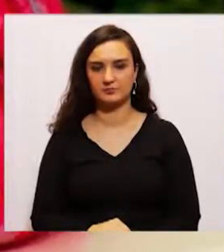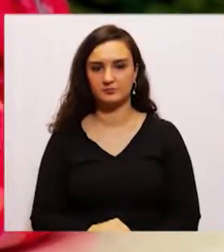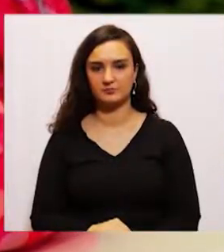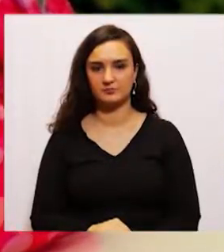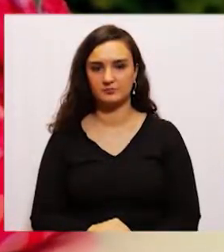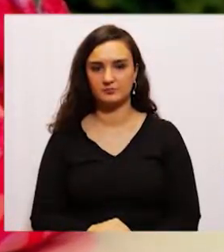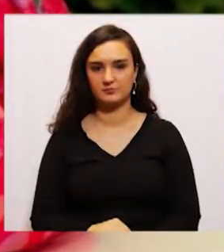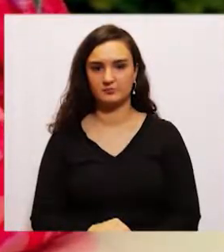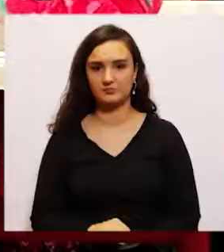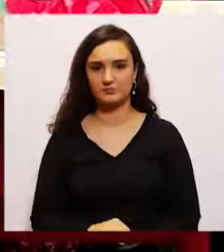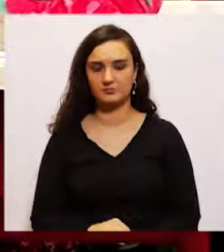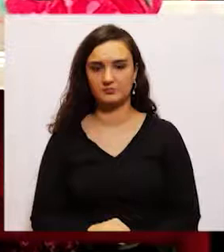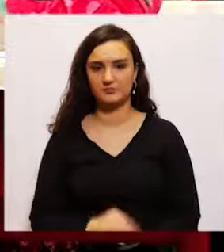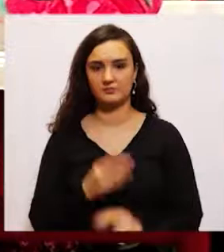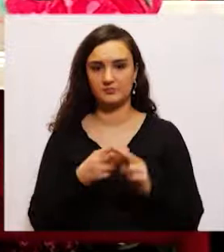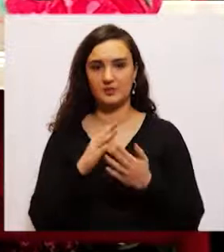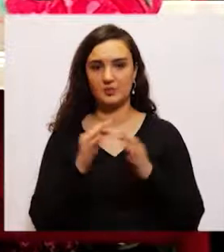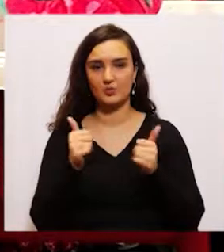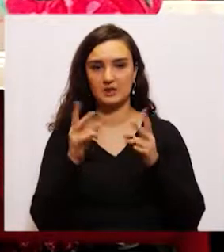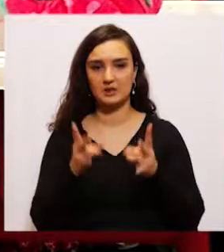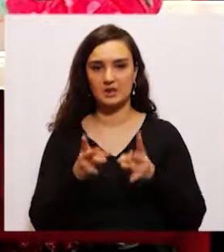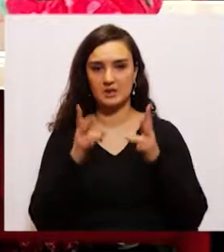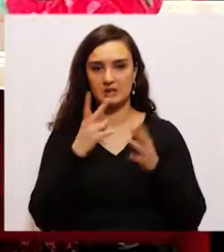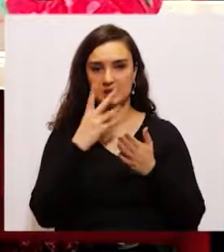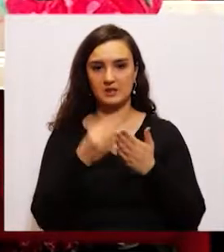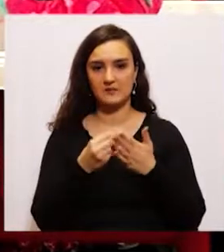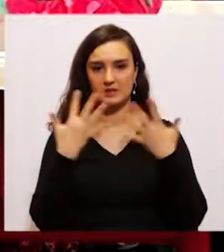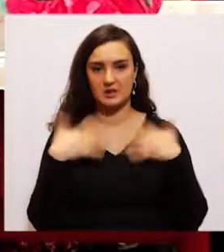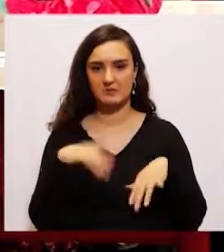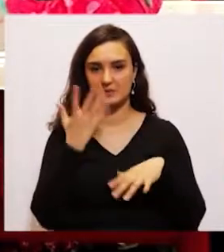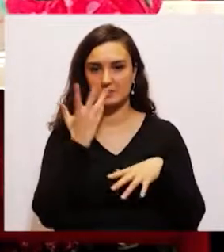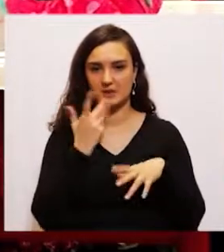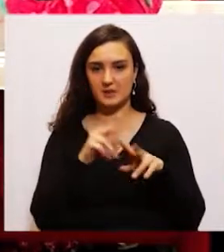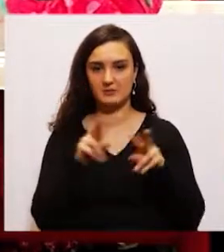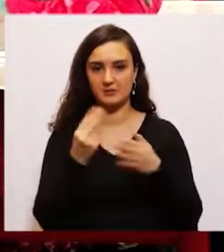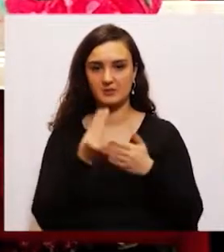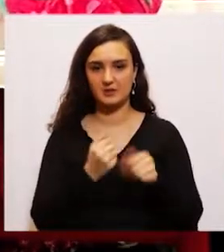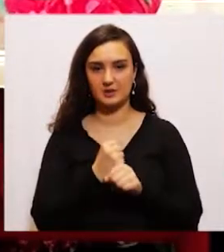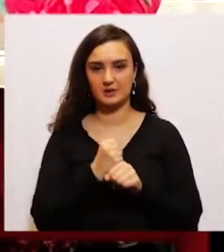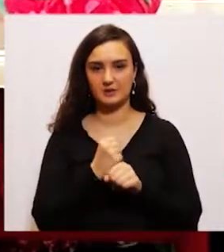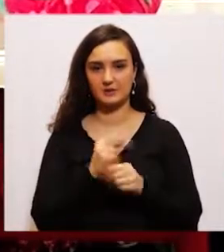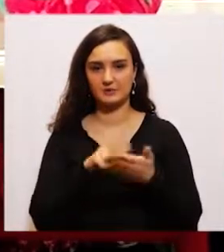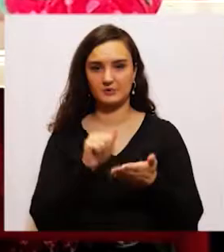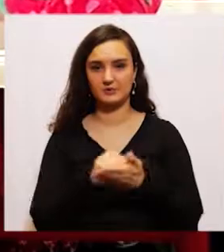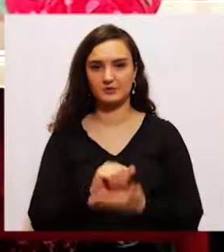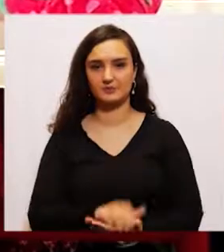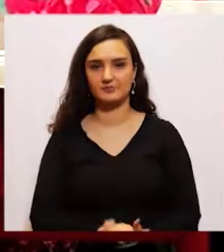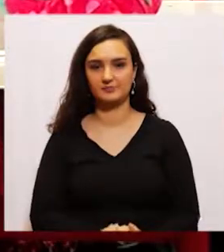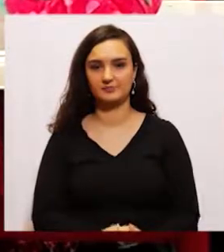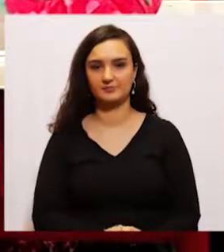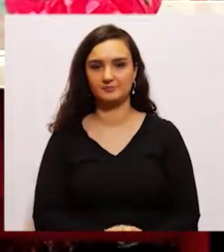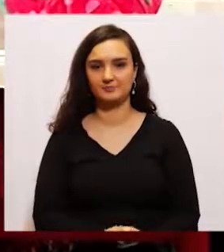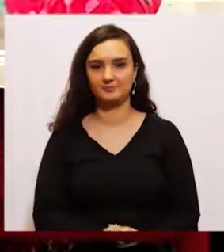ეს არის ნახეთ როგორი ნაზი ნახატი გააკეთა თავის კაბის ფერებში. ბოდიში, ბოდიში, ბოდიში, ხო?